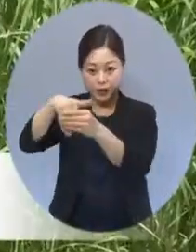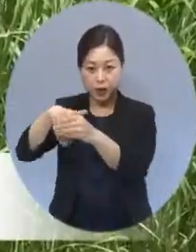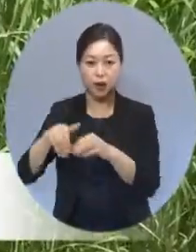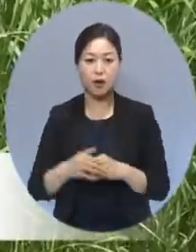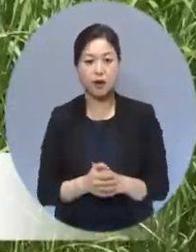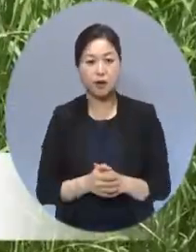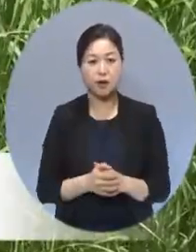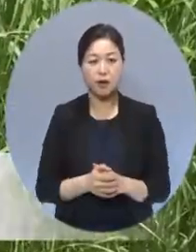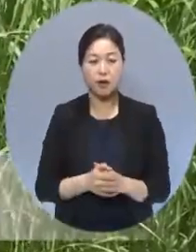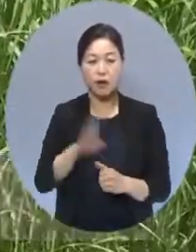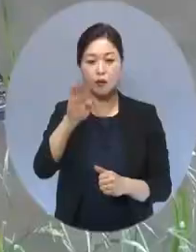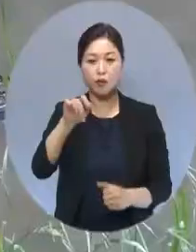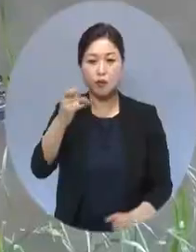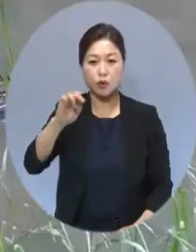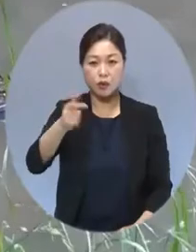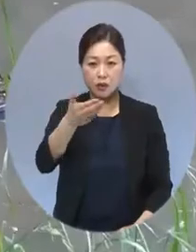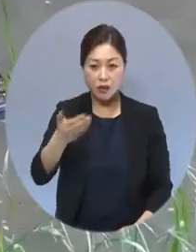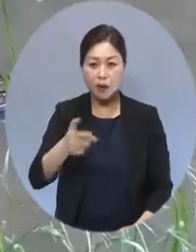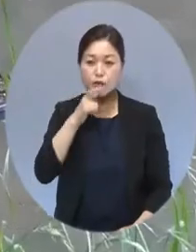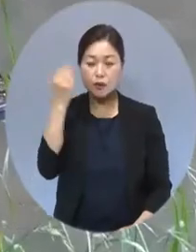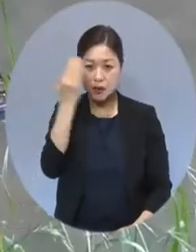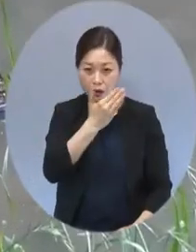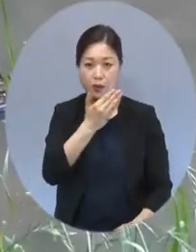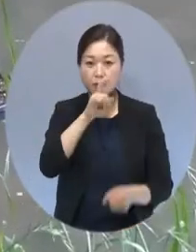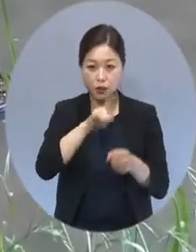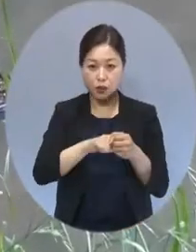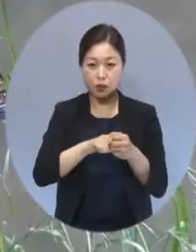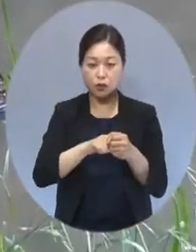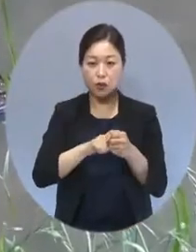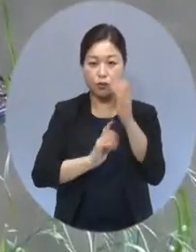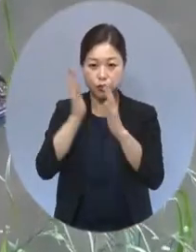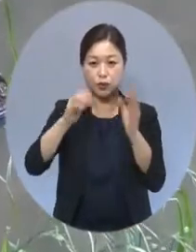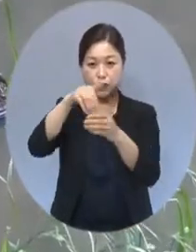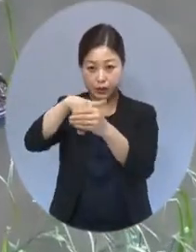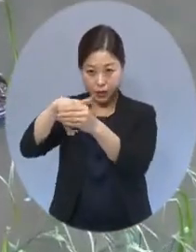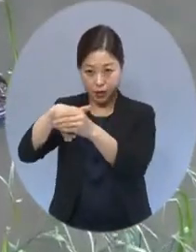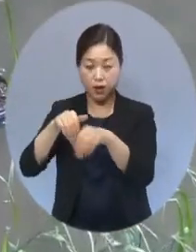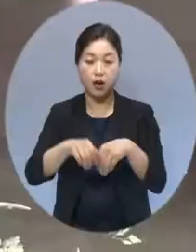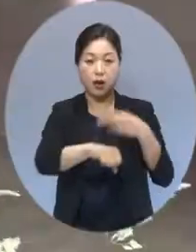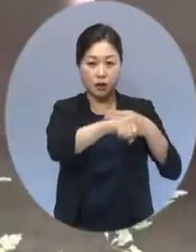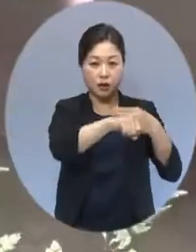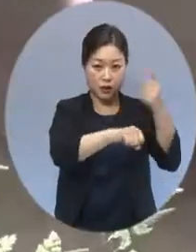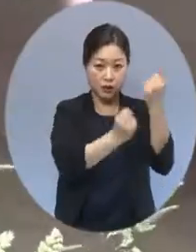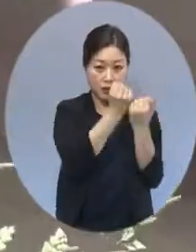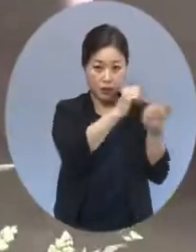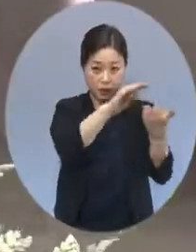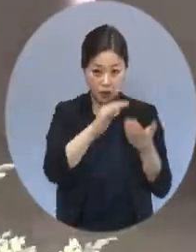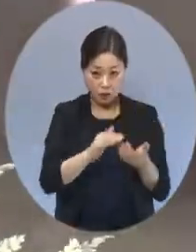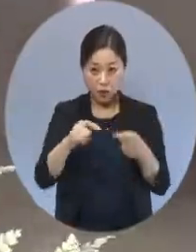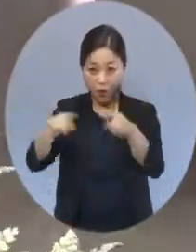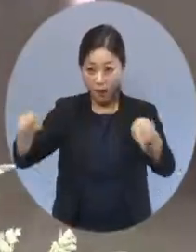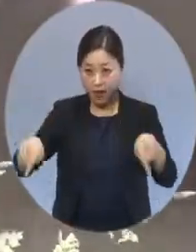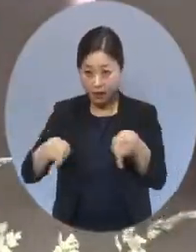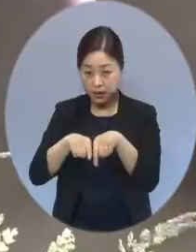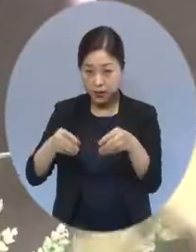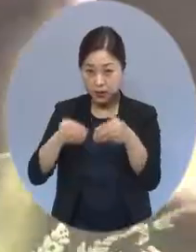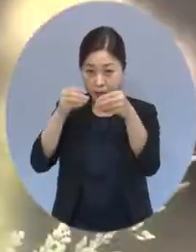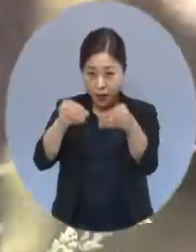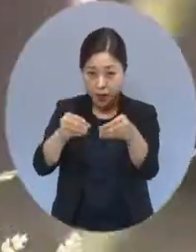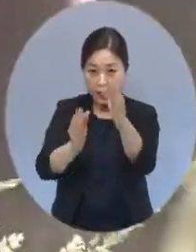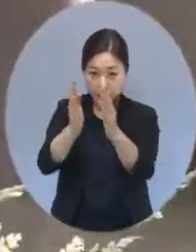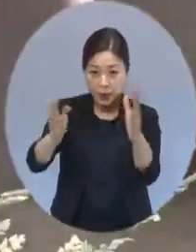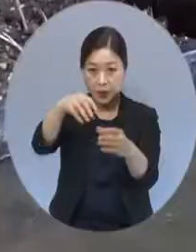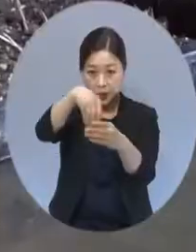위해 미나리를 심었습니다. 선생님의 설명을 듣고 모판 위에 미나리 덩어리를 덥석 집어 물속에